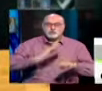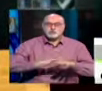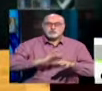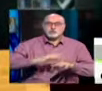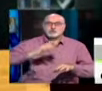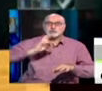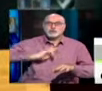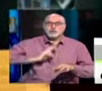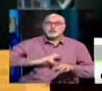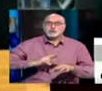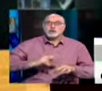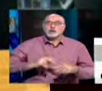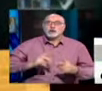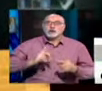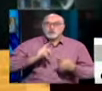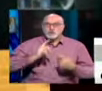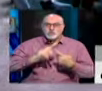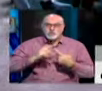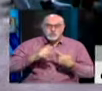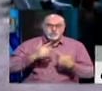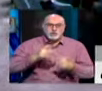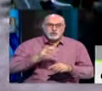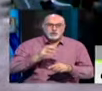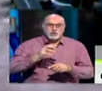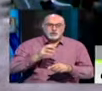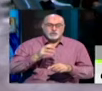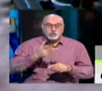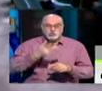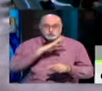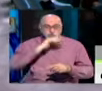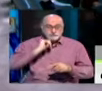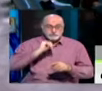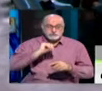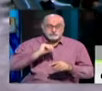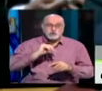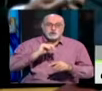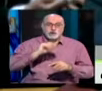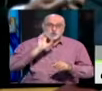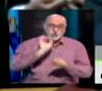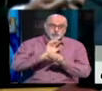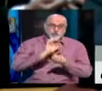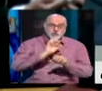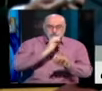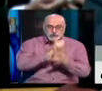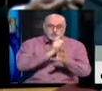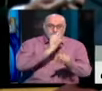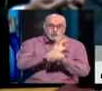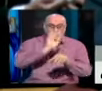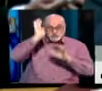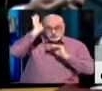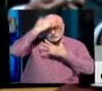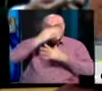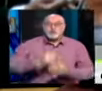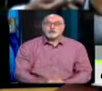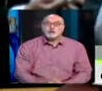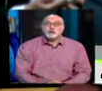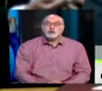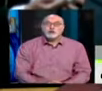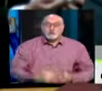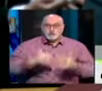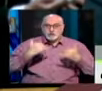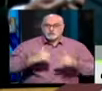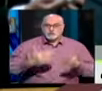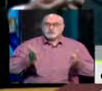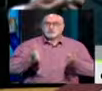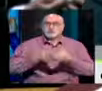يمارسها الكيان الصهيوني على غزة، فمن على أقوى طاولة أممية طالبت الجزائر بوجوب إعطاء قوة إلزامية